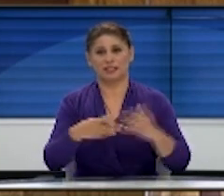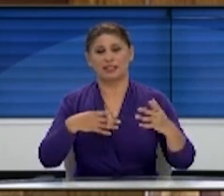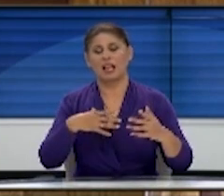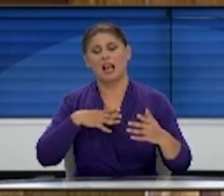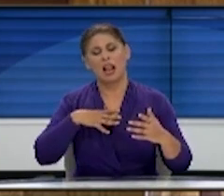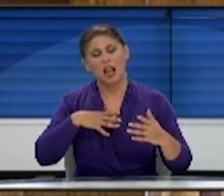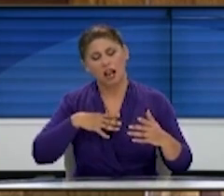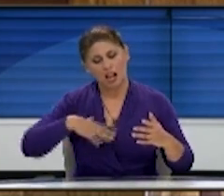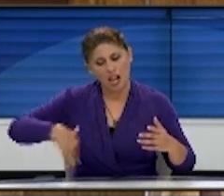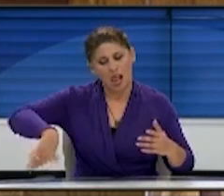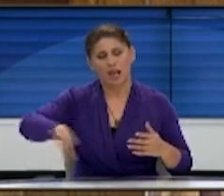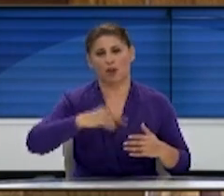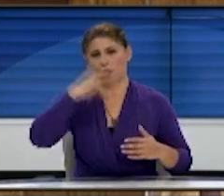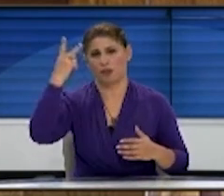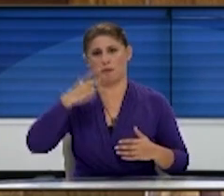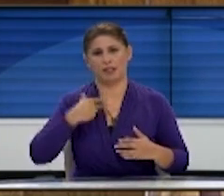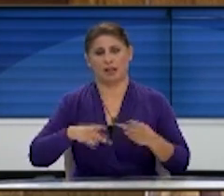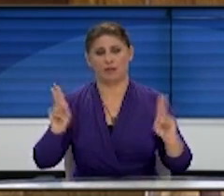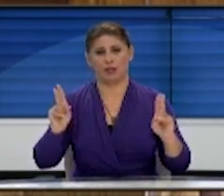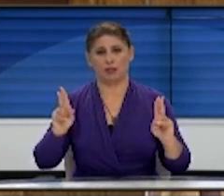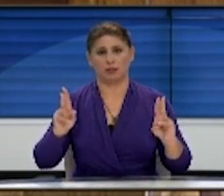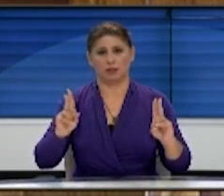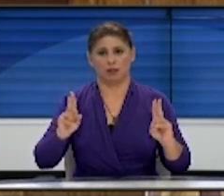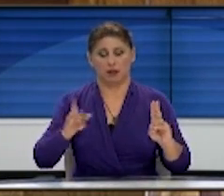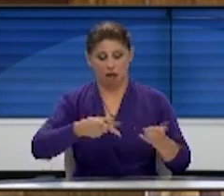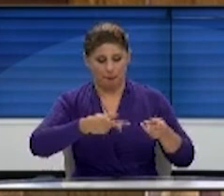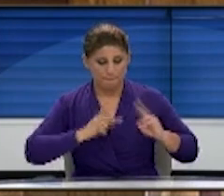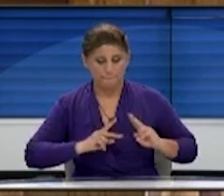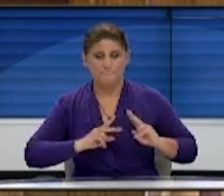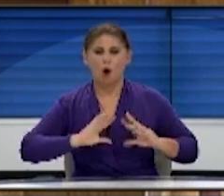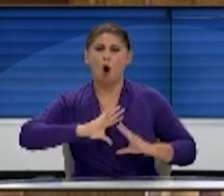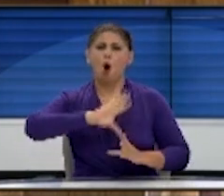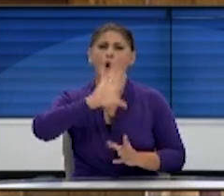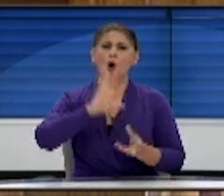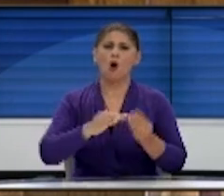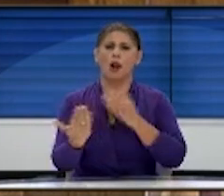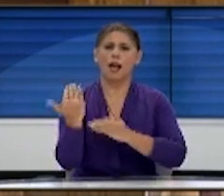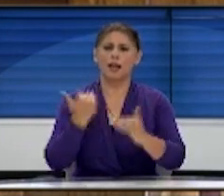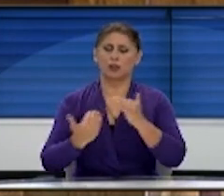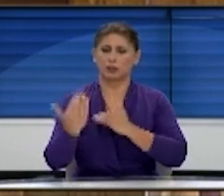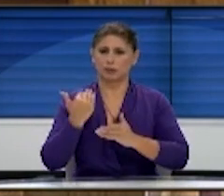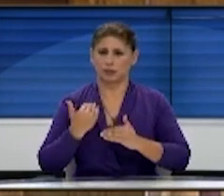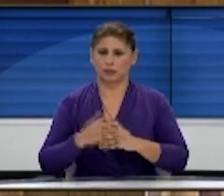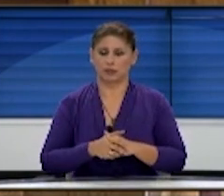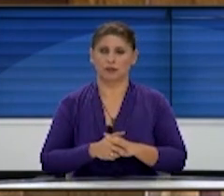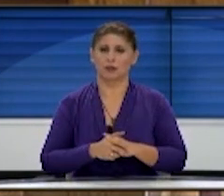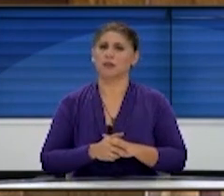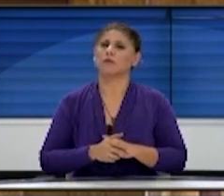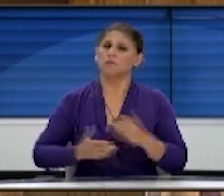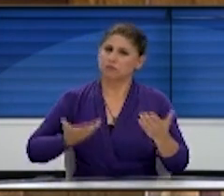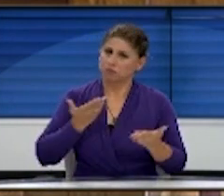λαϊκών δικαιωμάτων και ελευθεριών. Αναπάντητα έχουν μείνει όλα τα ερωτήματα, τελειώνω κύριε Πρόεδρε, που